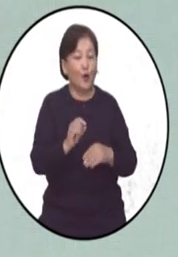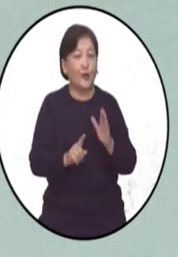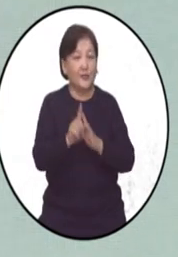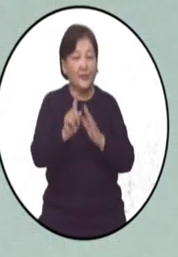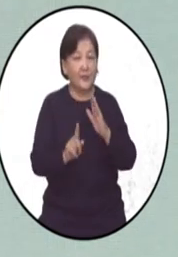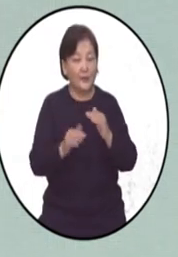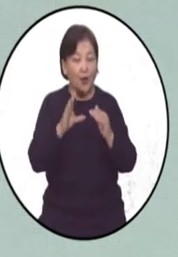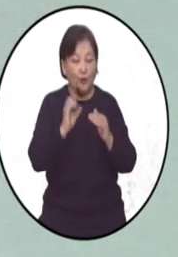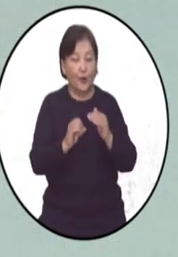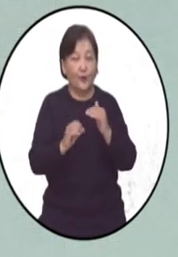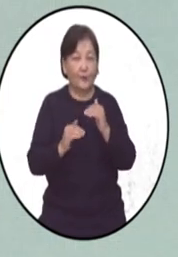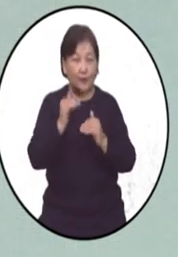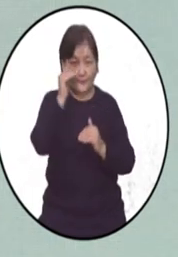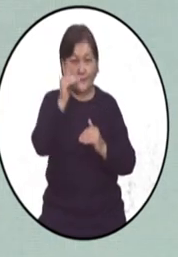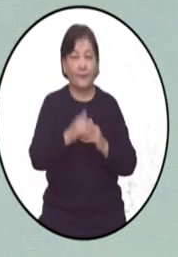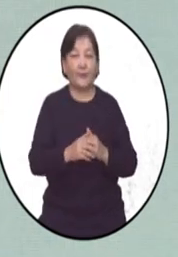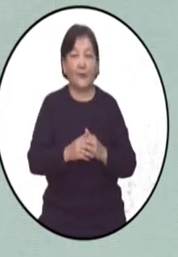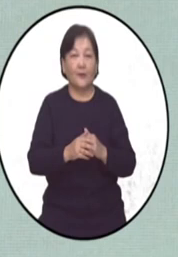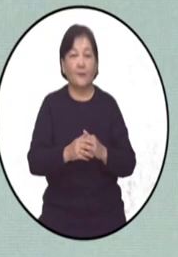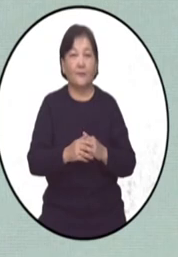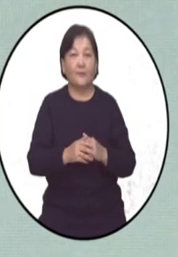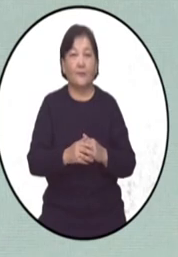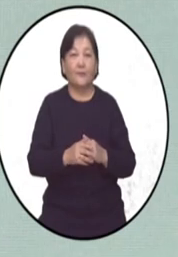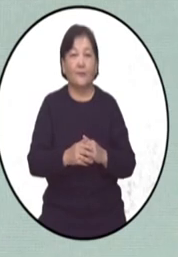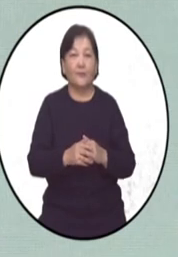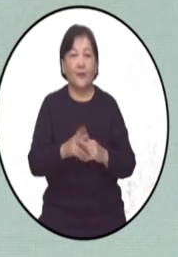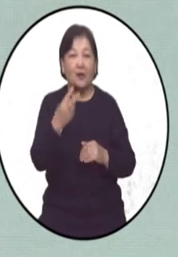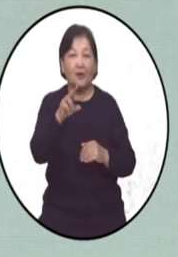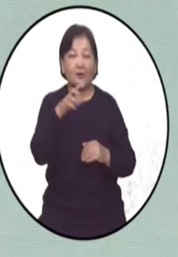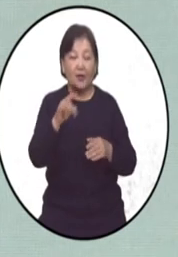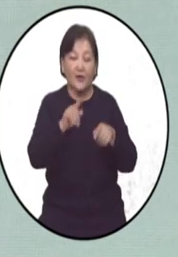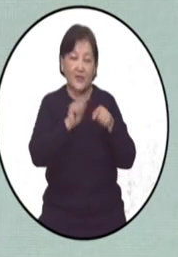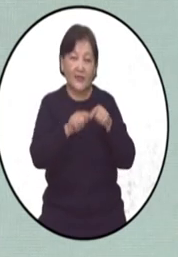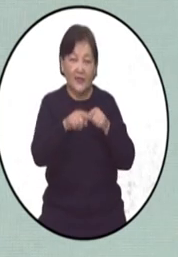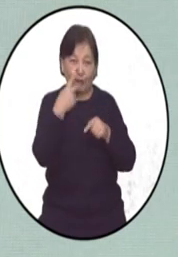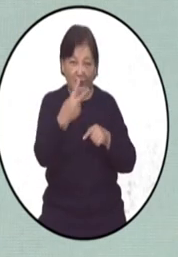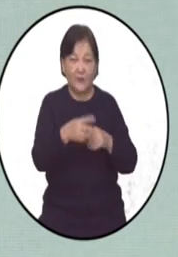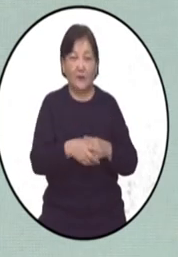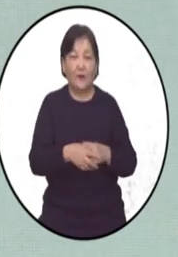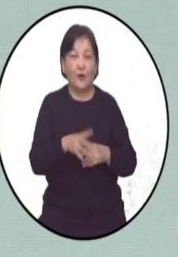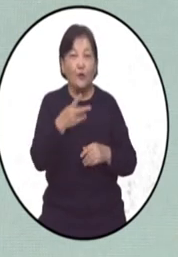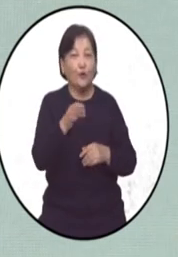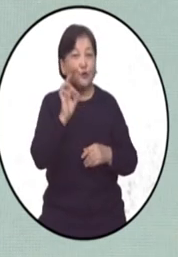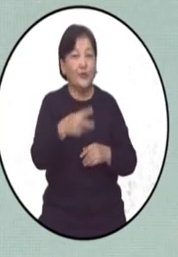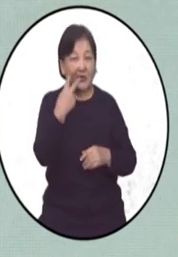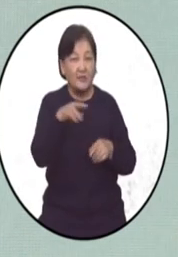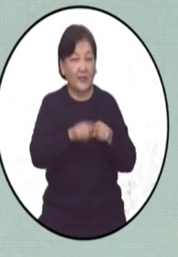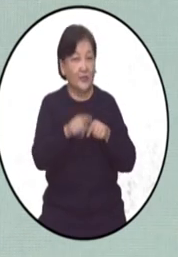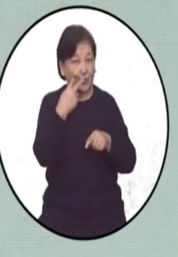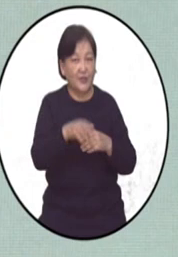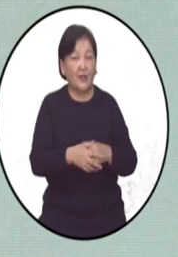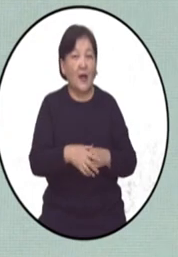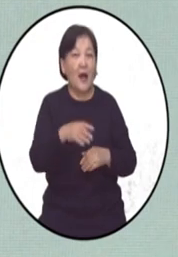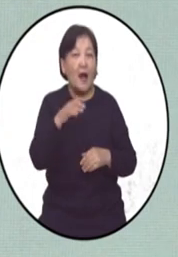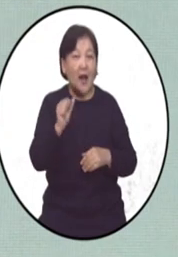гэдэг заавал бичиж өгөх ёстой. За тэгээд энэ дээр бол шалгаж байгаа үйлдэл нь энд нөхцөл шалгаж байгаа. За нөхцөл шалгахтаа бол тухайн а